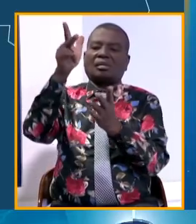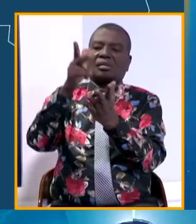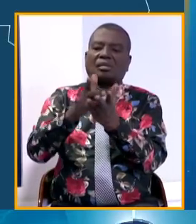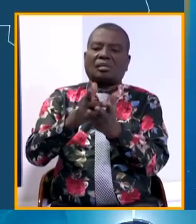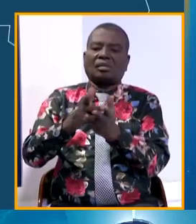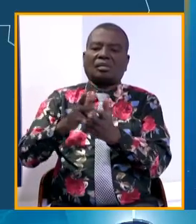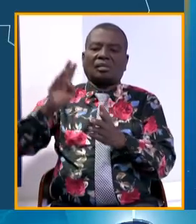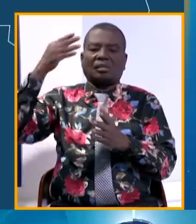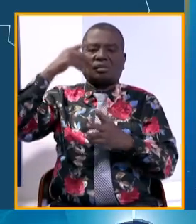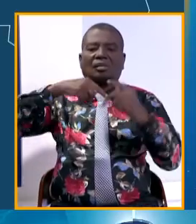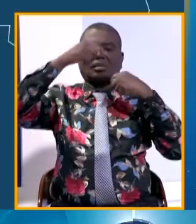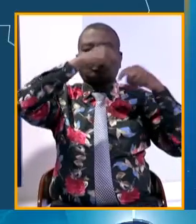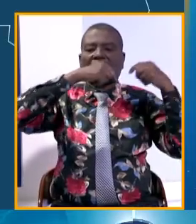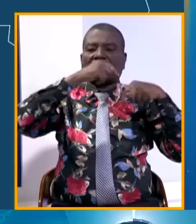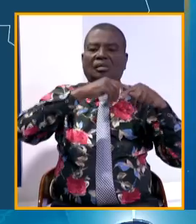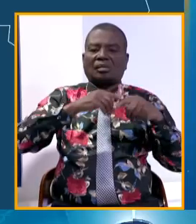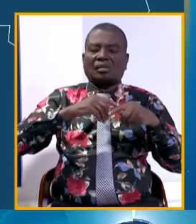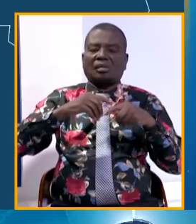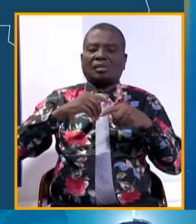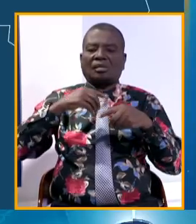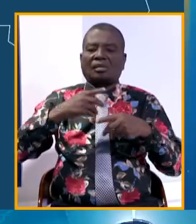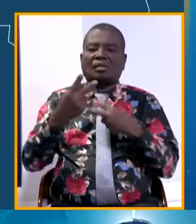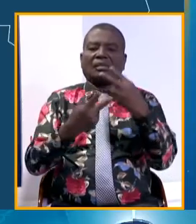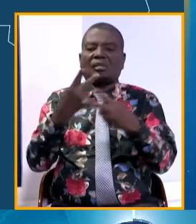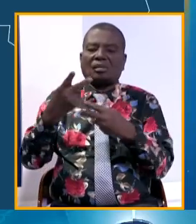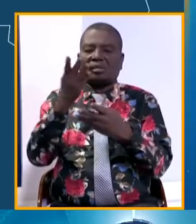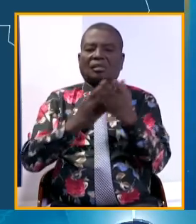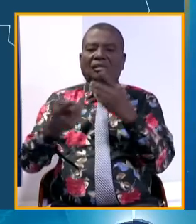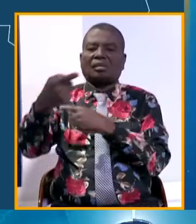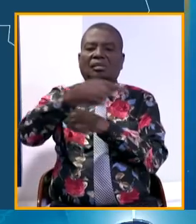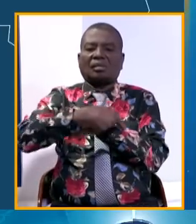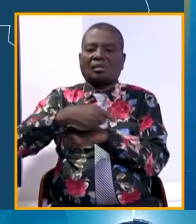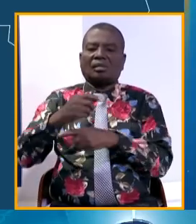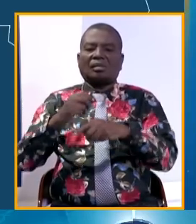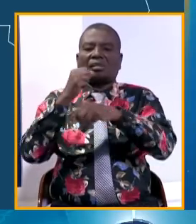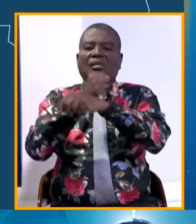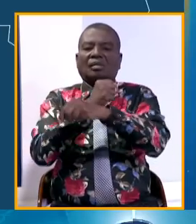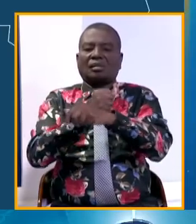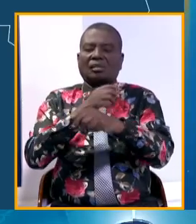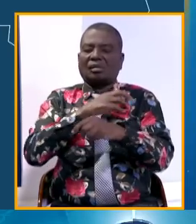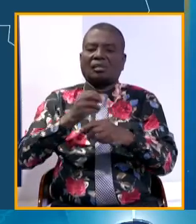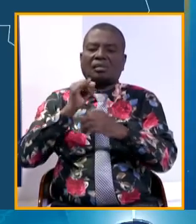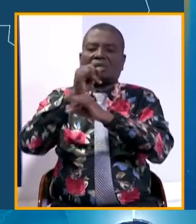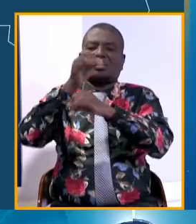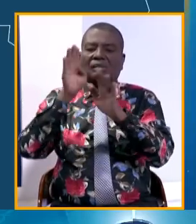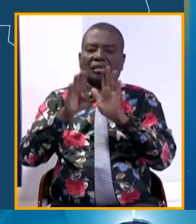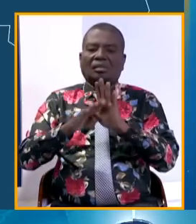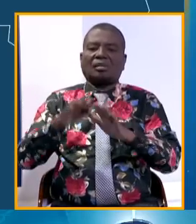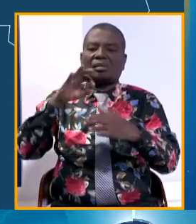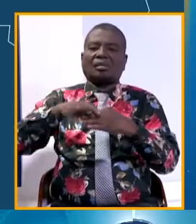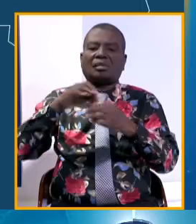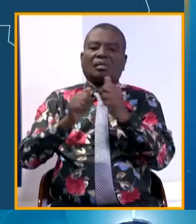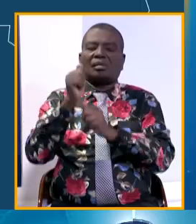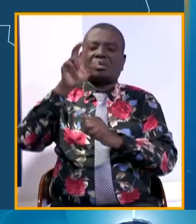Le ministre des Transports, Amadou Koné, a visité il y a quelques jours le chantier. C'est un investissement de plus de